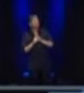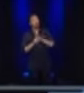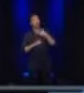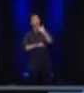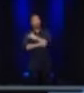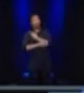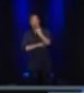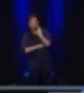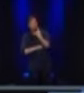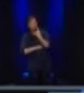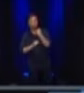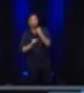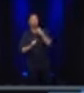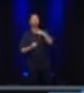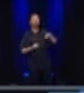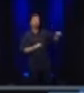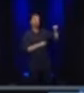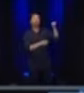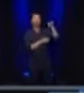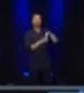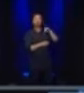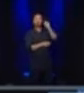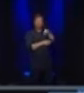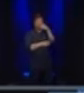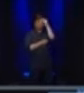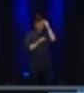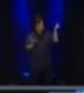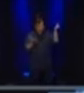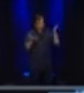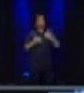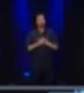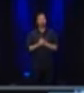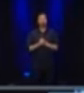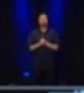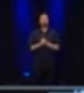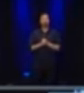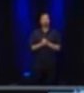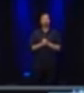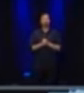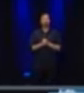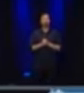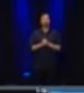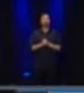fait la maladie. Là. Ça veut dire que ça va être selon les critères d'adéquatement vacciné.